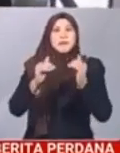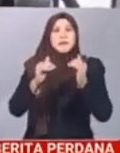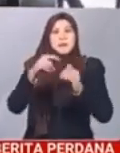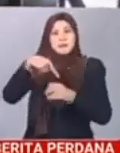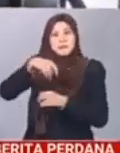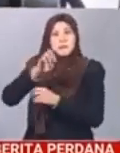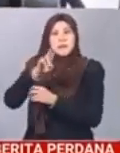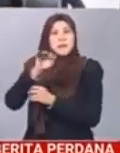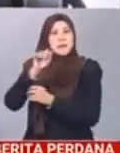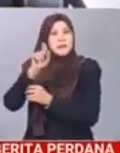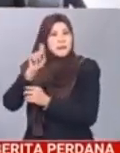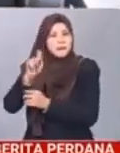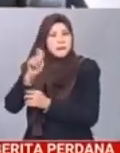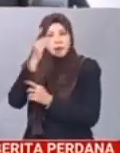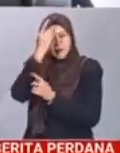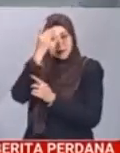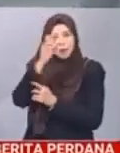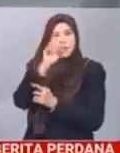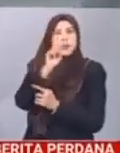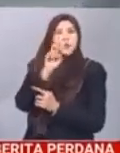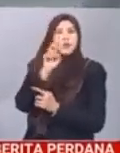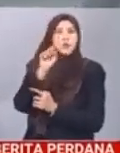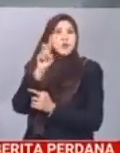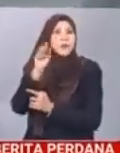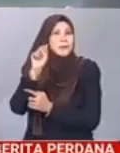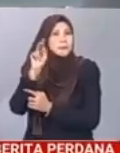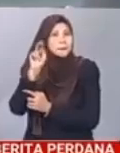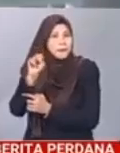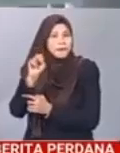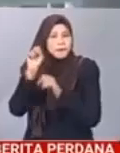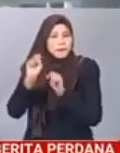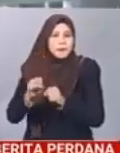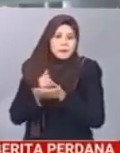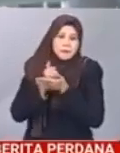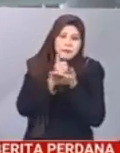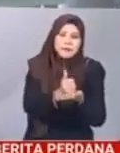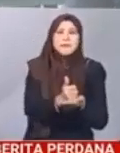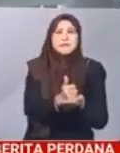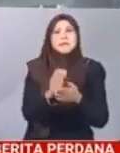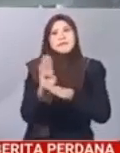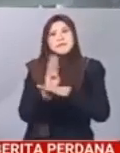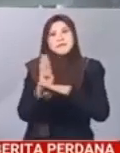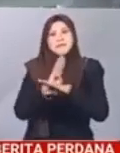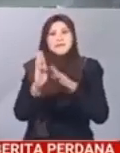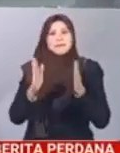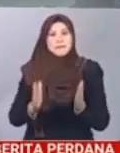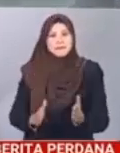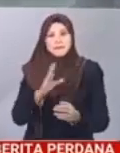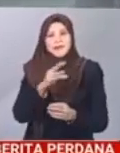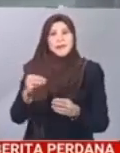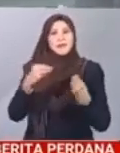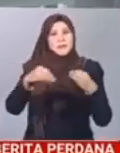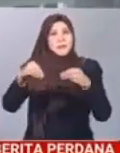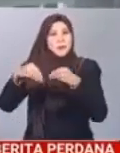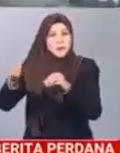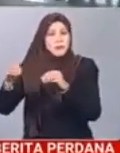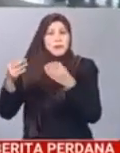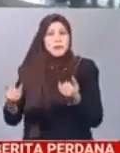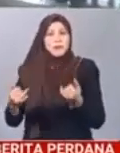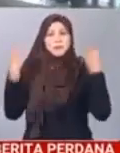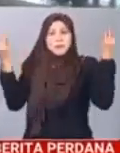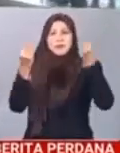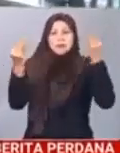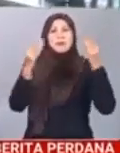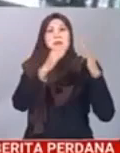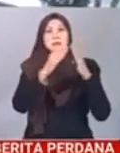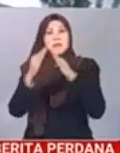Datuk Sulaiman turut berharap agar inisiatif tersebut dapat membantu pada penjaga dan penjajah setakat ini hanya Majlis perbandaran